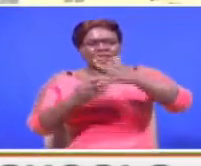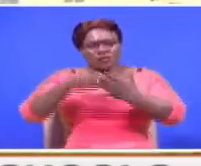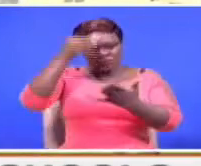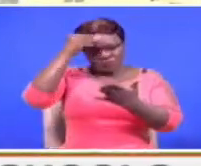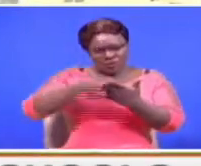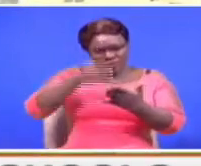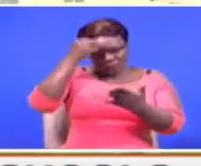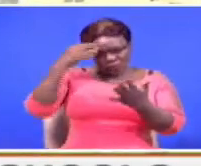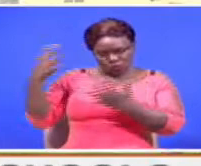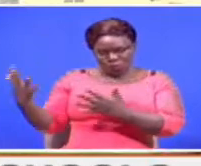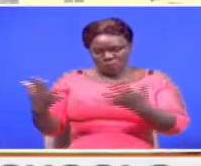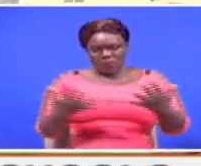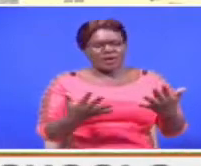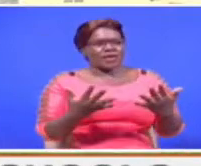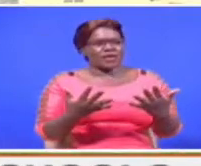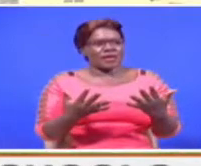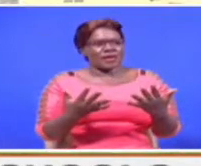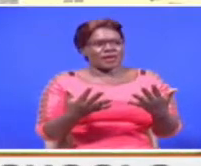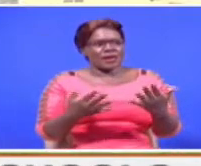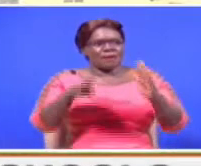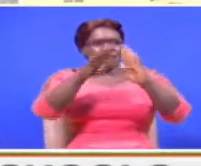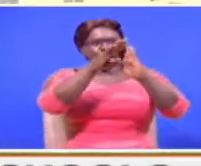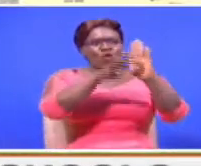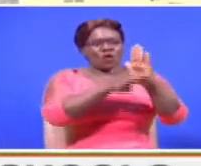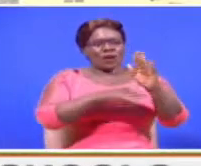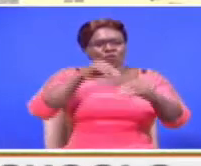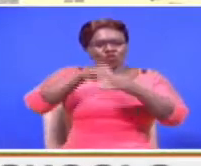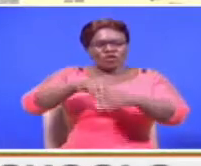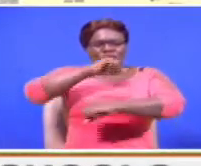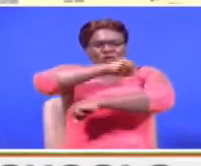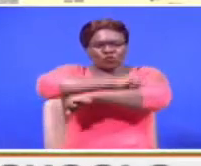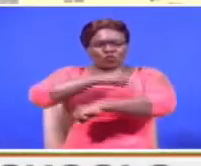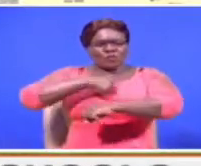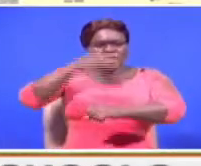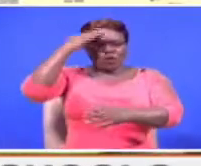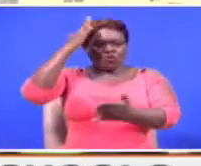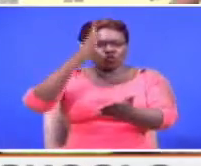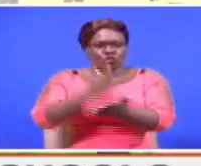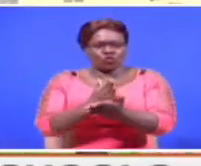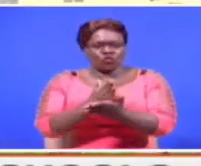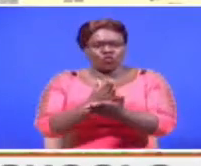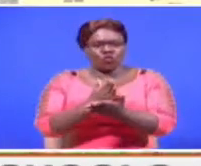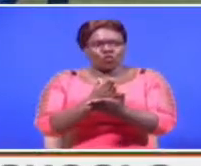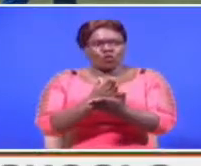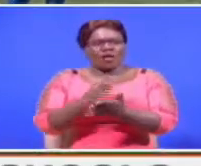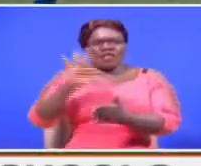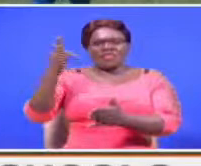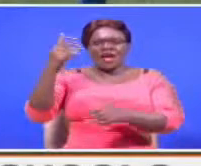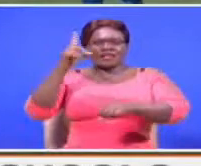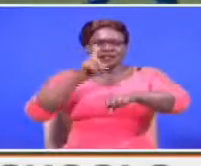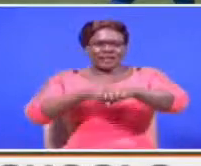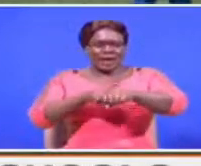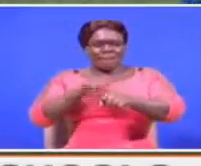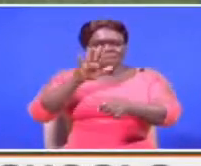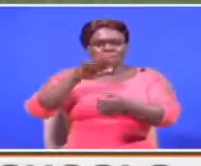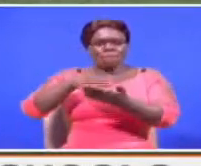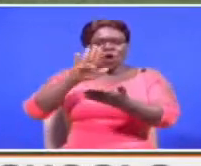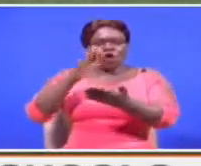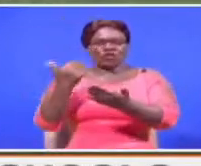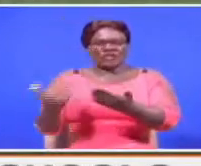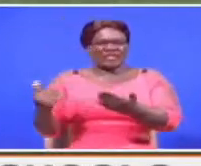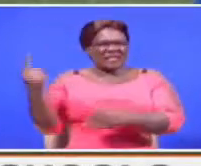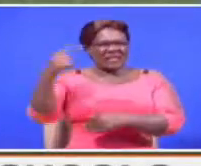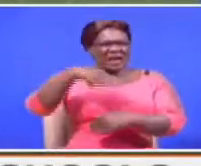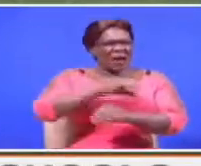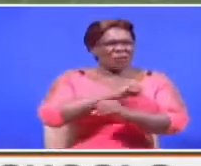Education kwa kutuletea hii exercise kwa mashule. Na I'm very sure ile third term ambayo in most cases hawa watoto wetu